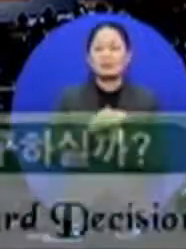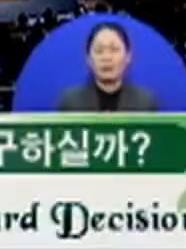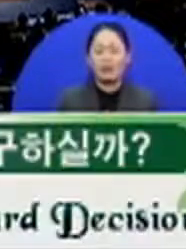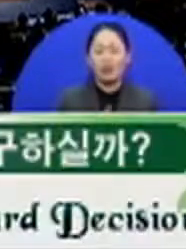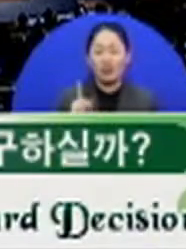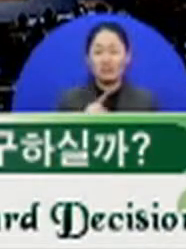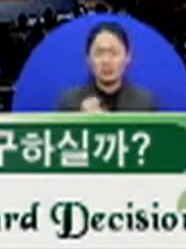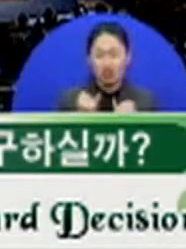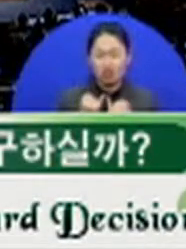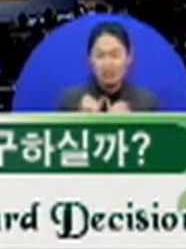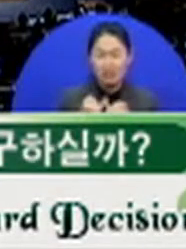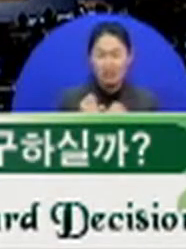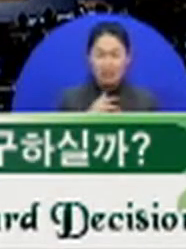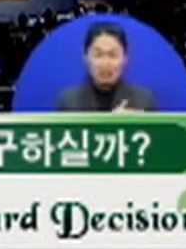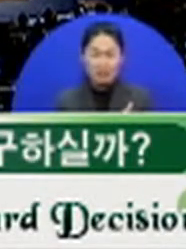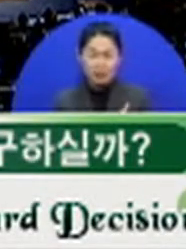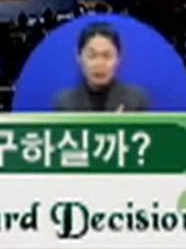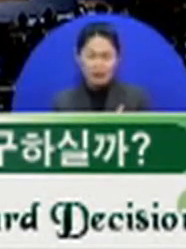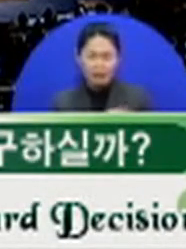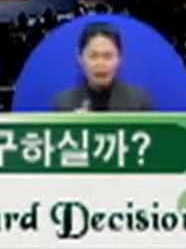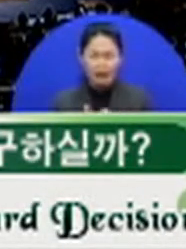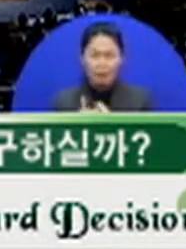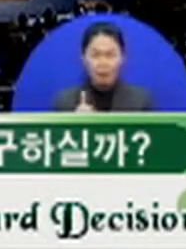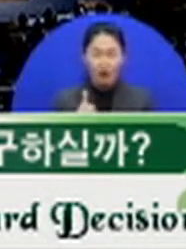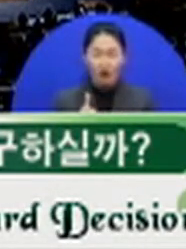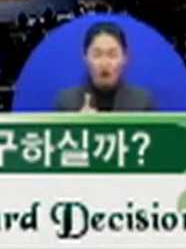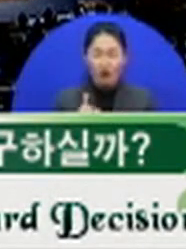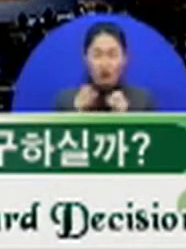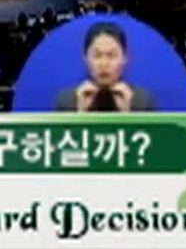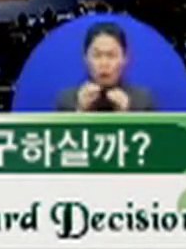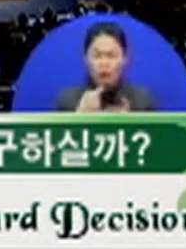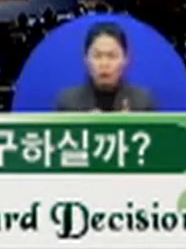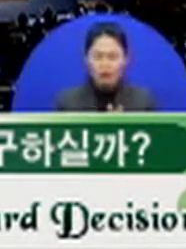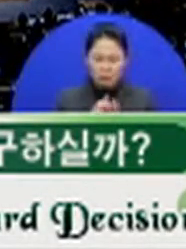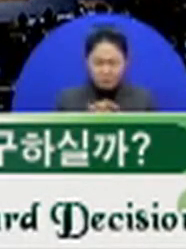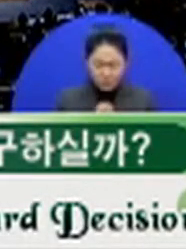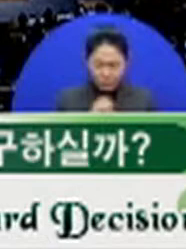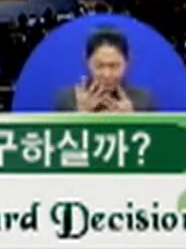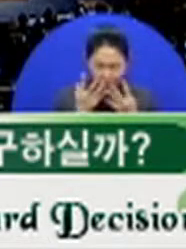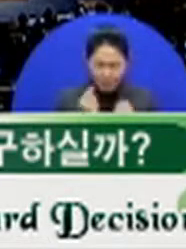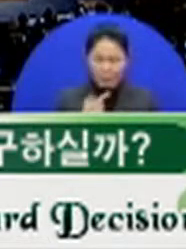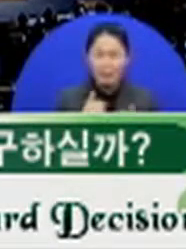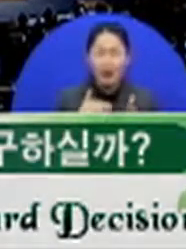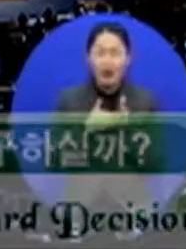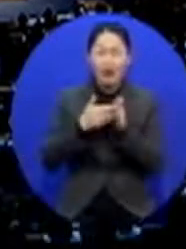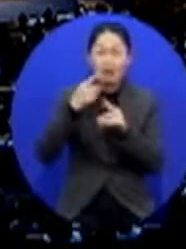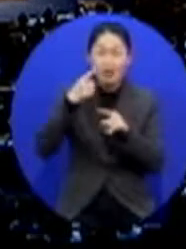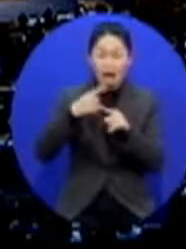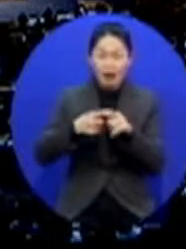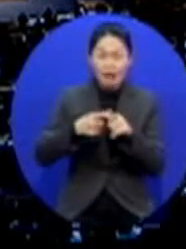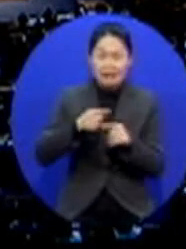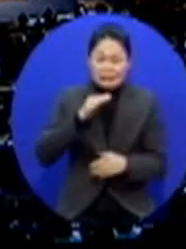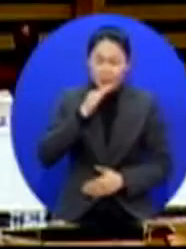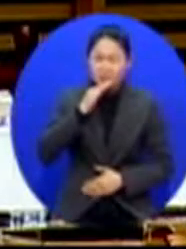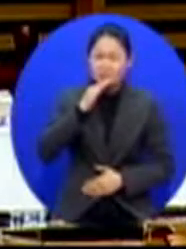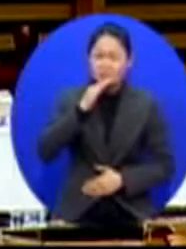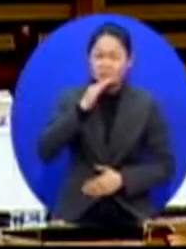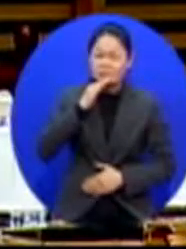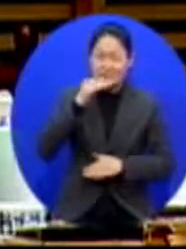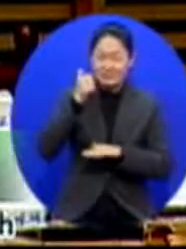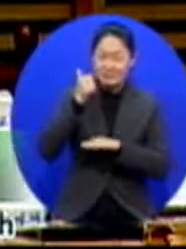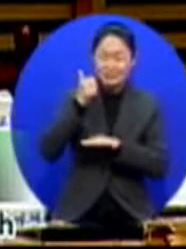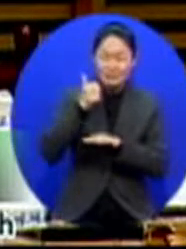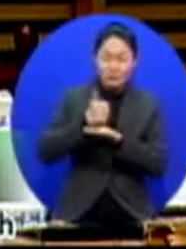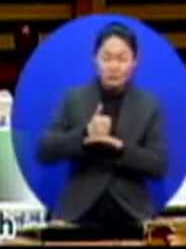나 집사님이 남편 전도 하려고 그렇게 기도 많이 하다가 아 드디어 그 남편이 교회를 나오 시계는